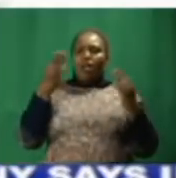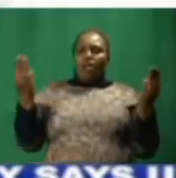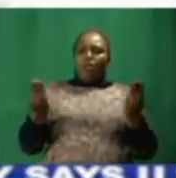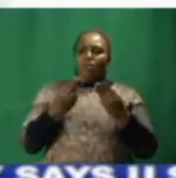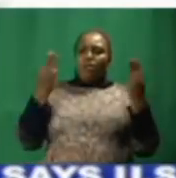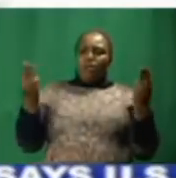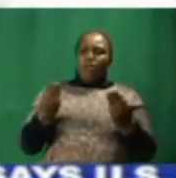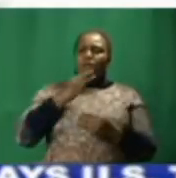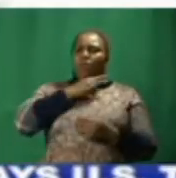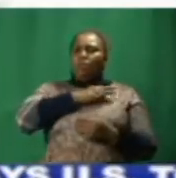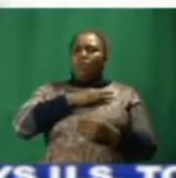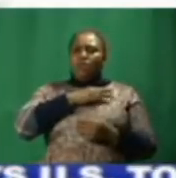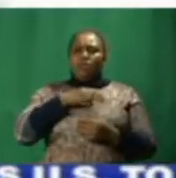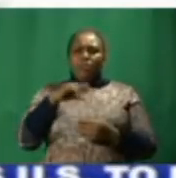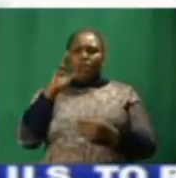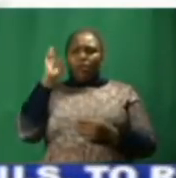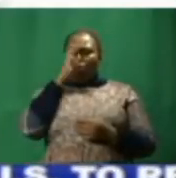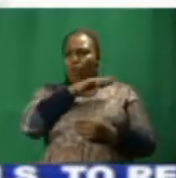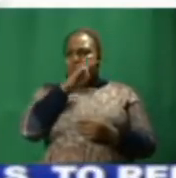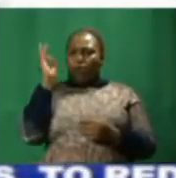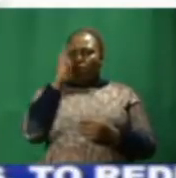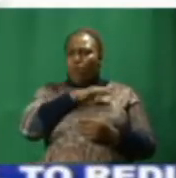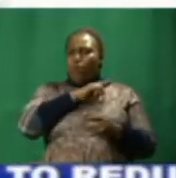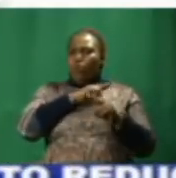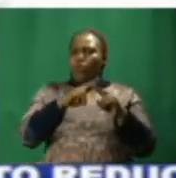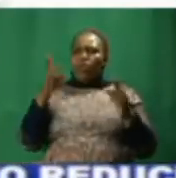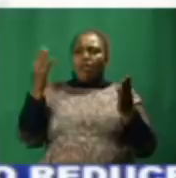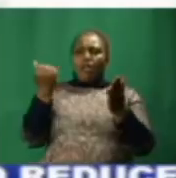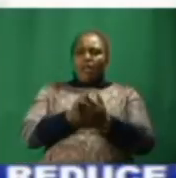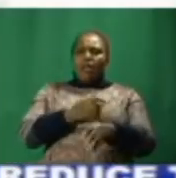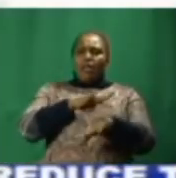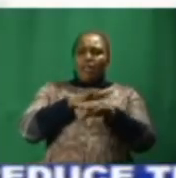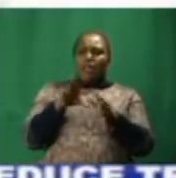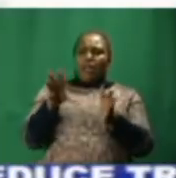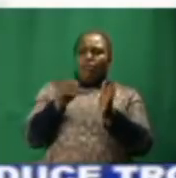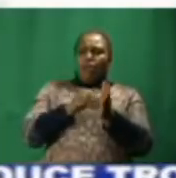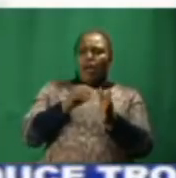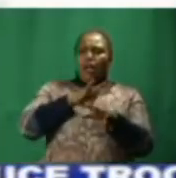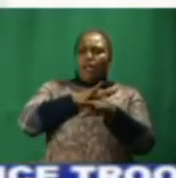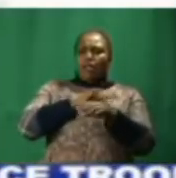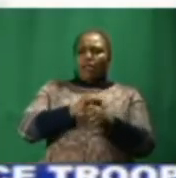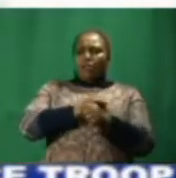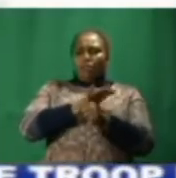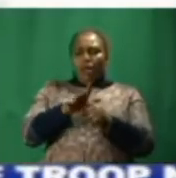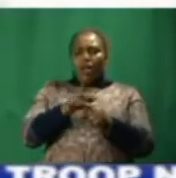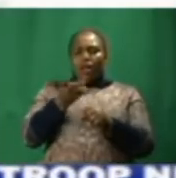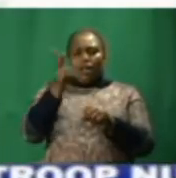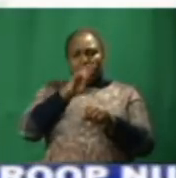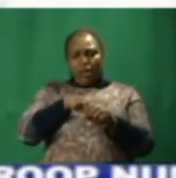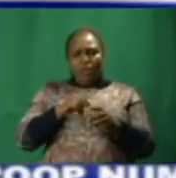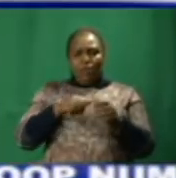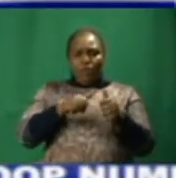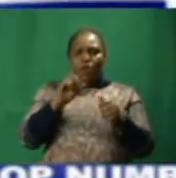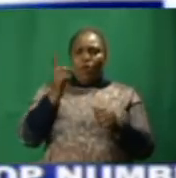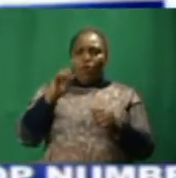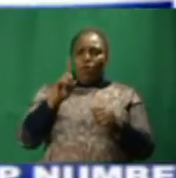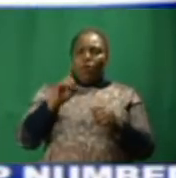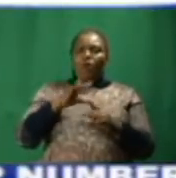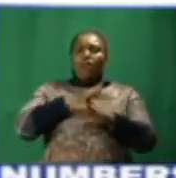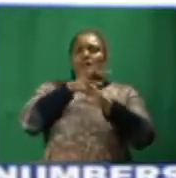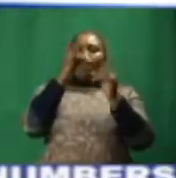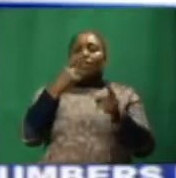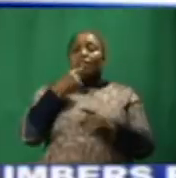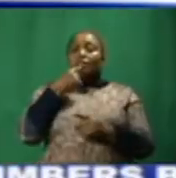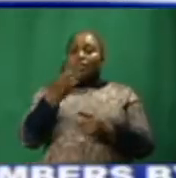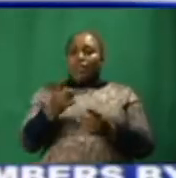ukuthi sicaphele ukuthi singawutholi lo mkhuhlane we-COVID-19 silandzele nemigomo yetempilo.